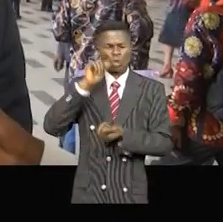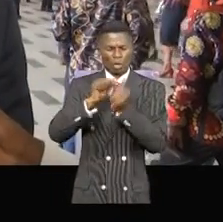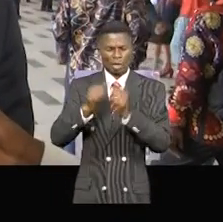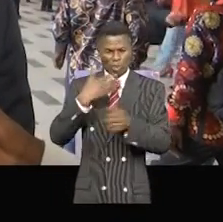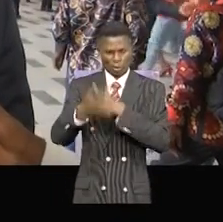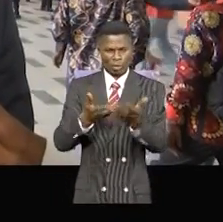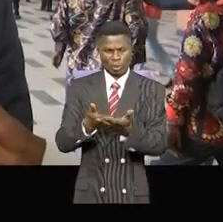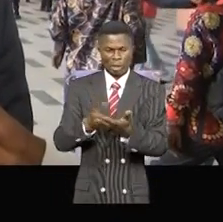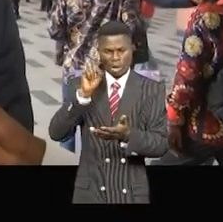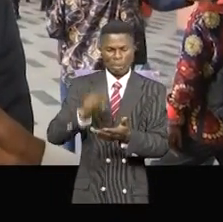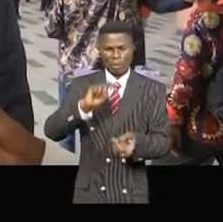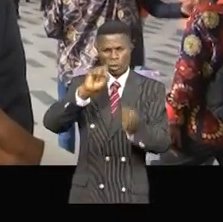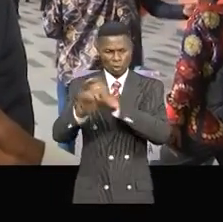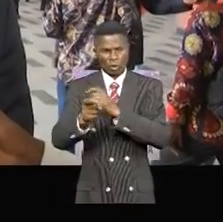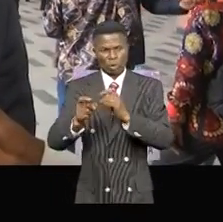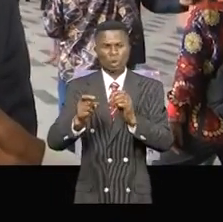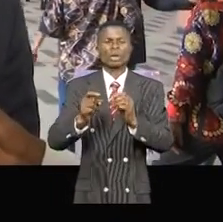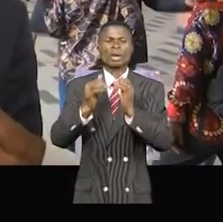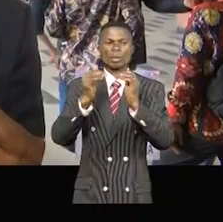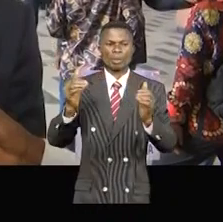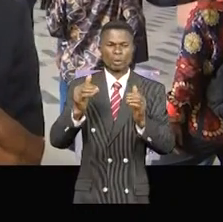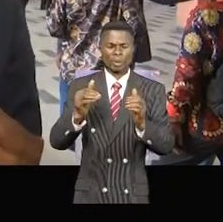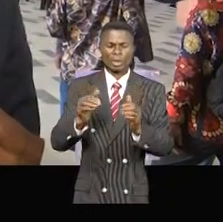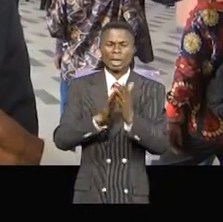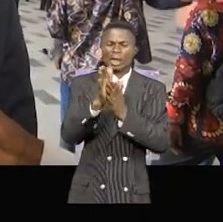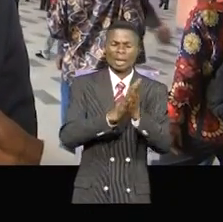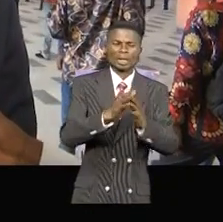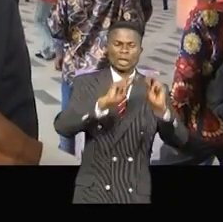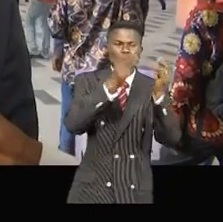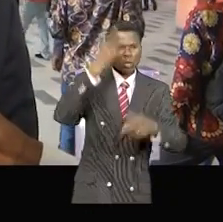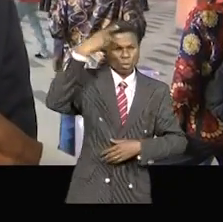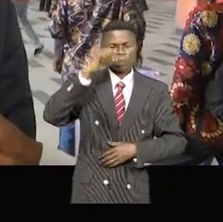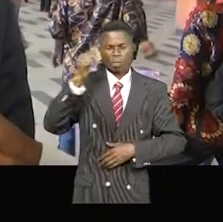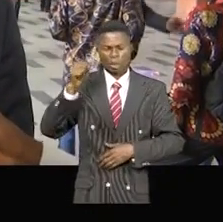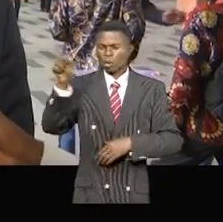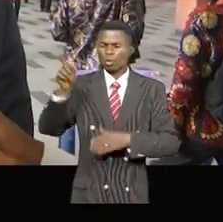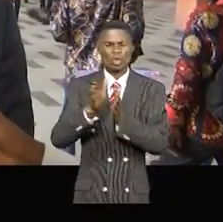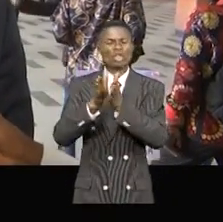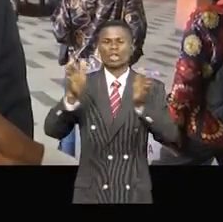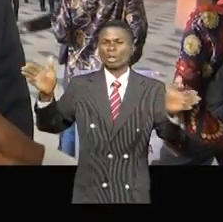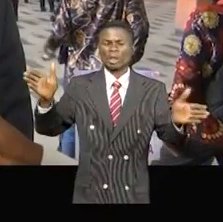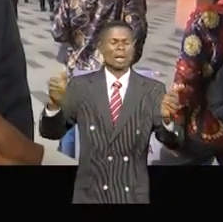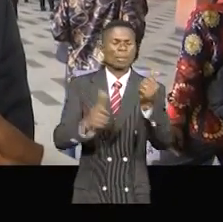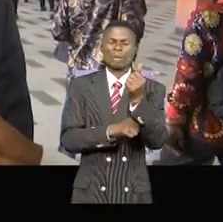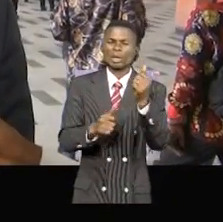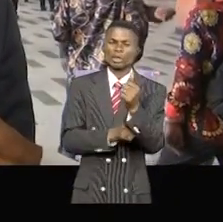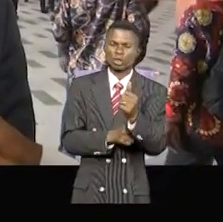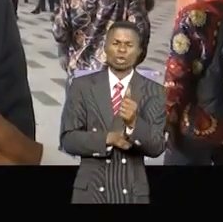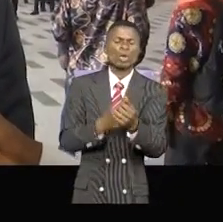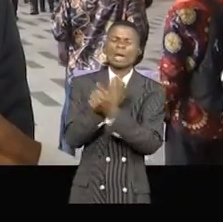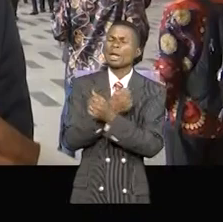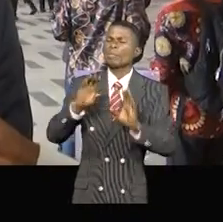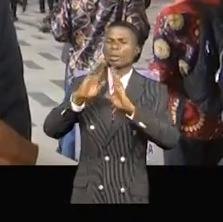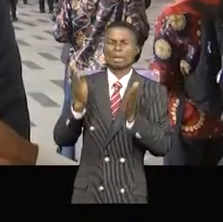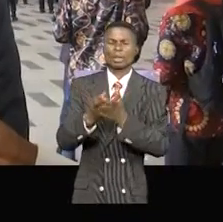une position, il ne tenait pas compte de sa famille politique. Il était libre. C'était un modèle à suivre pour nous,